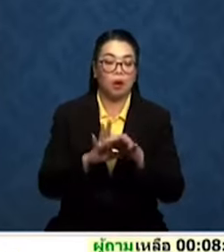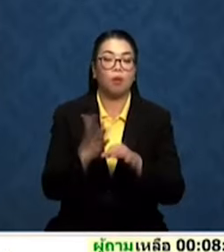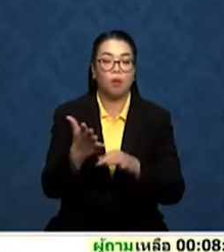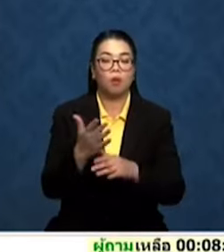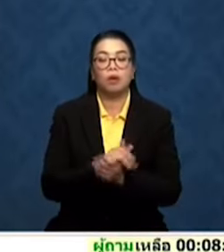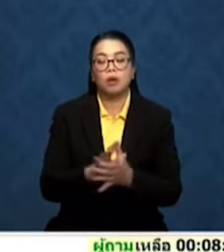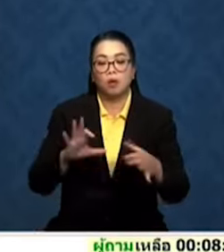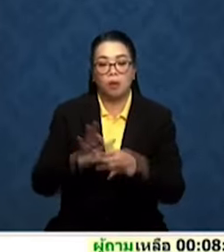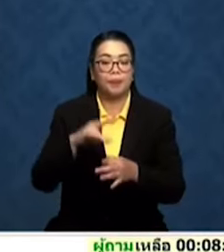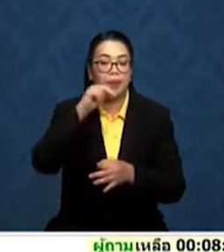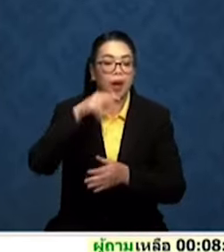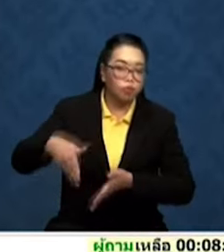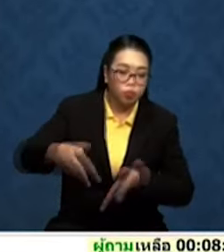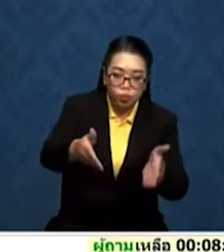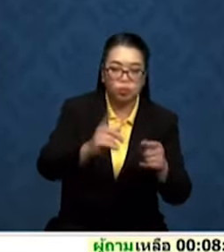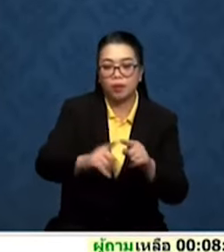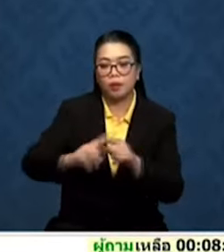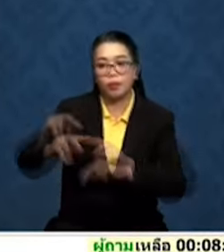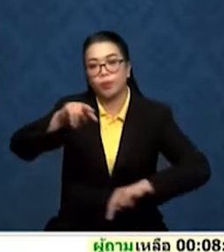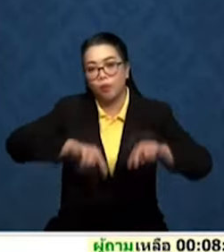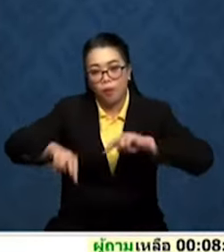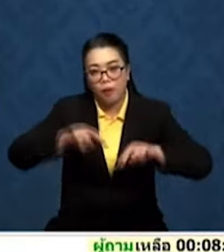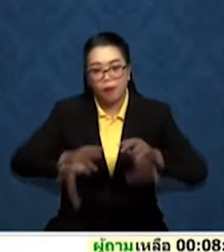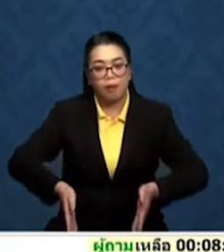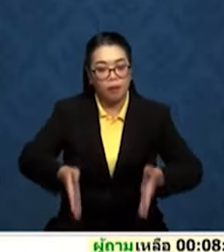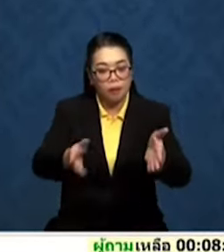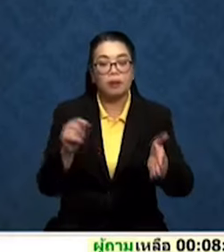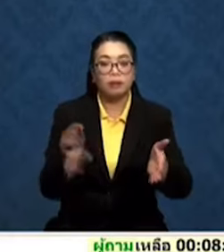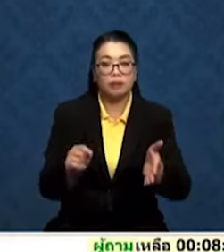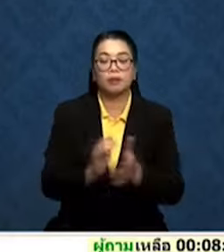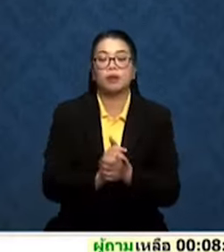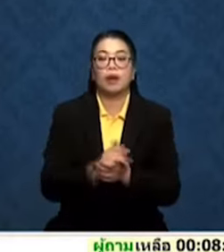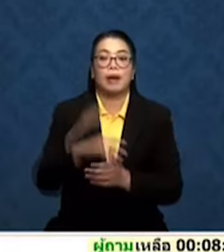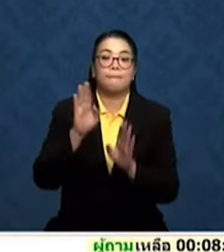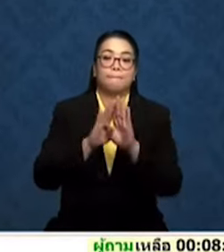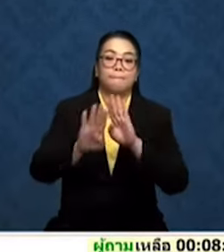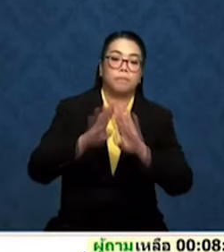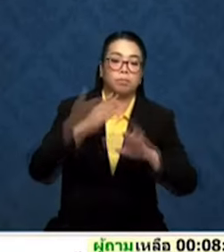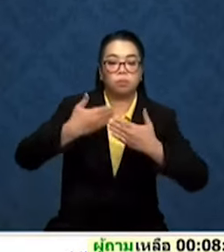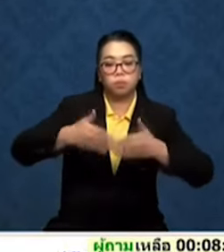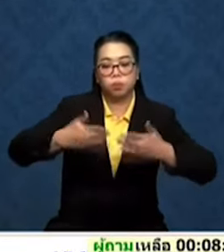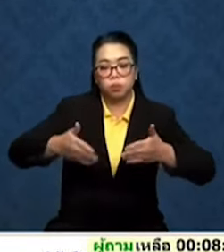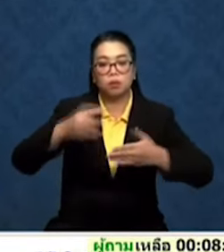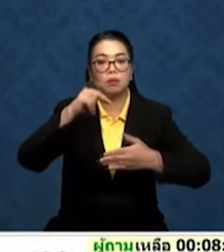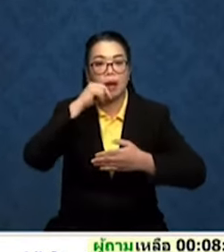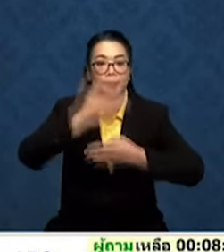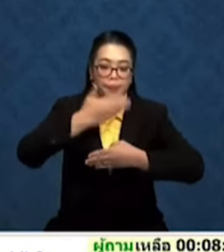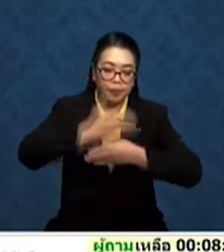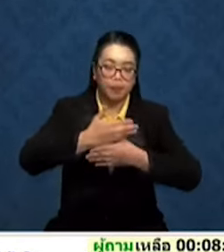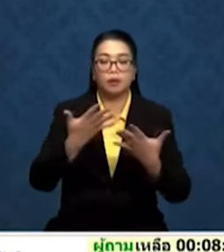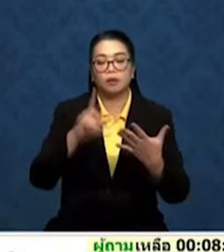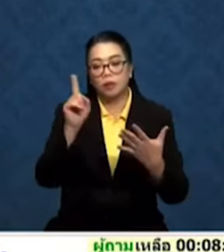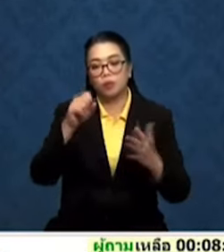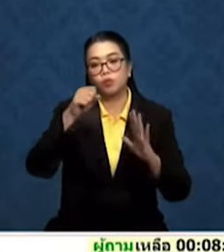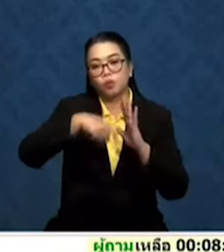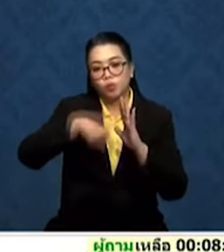กรมชลประทานเนี่ยลงไปดูแลไปดูซิว่ากไอบานประตูเป็นอย่างไรนะครับไปดูซิว่ามีตรงไหนชำรุดเสีย